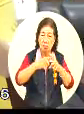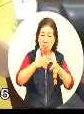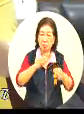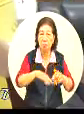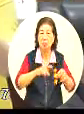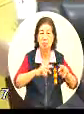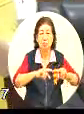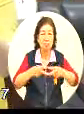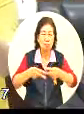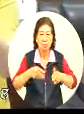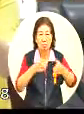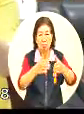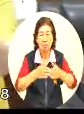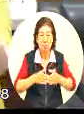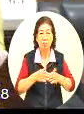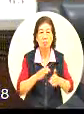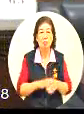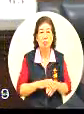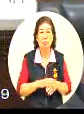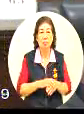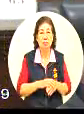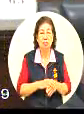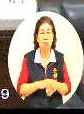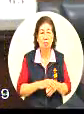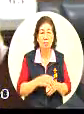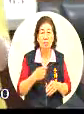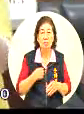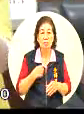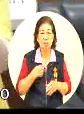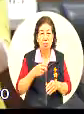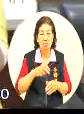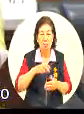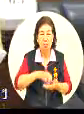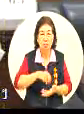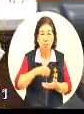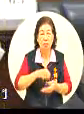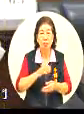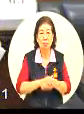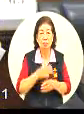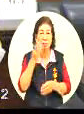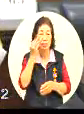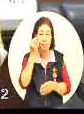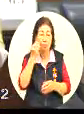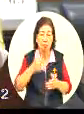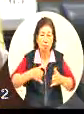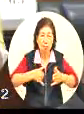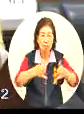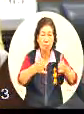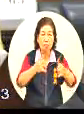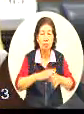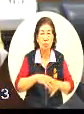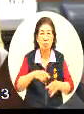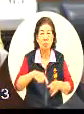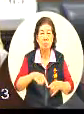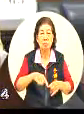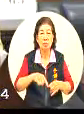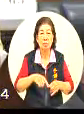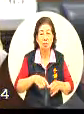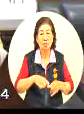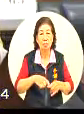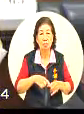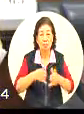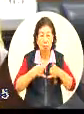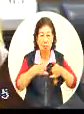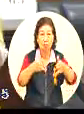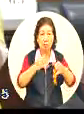改善去正视哦。所以本席在建议讲咱的观光路线哦，一定要必须要观光路线